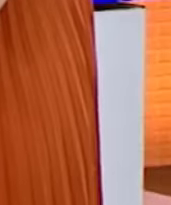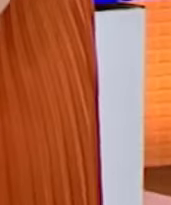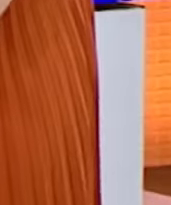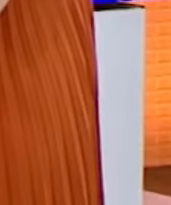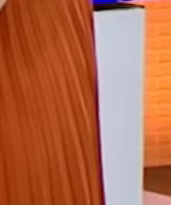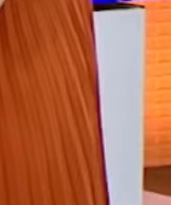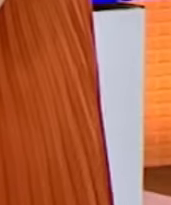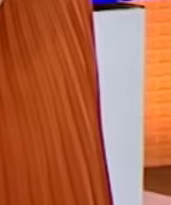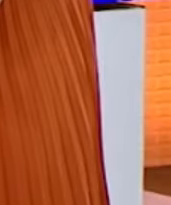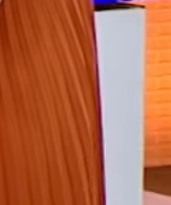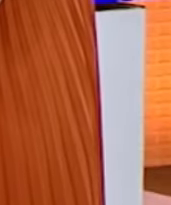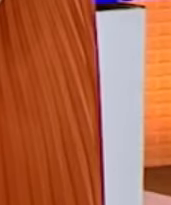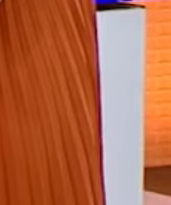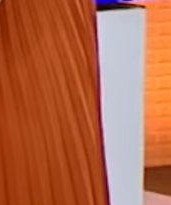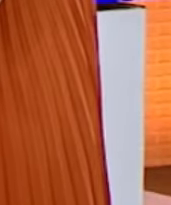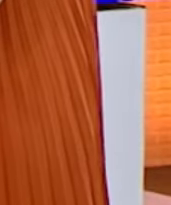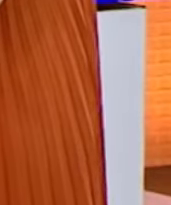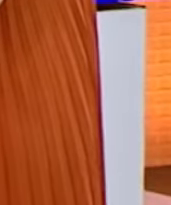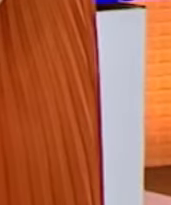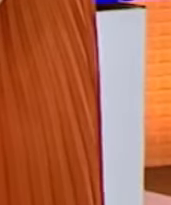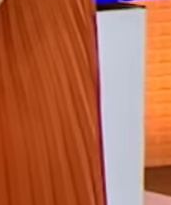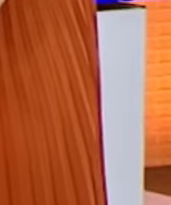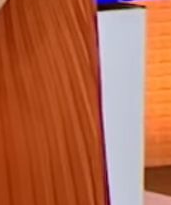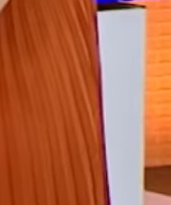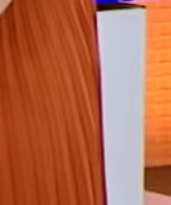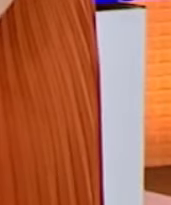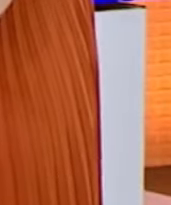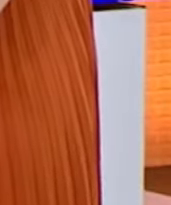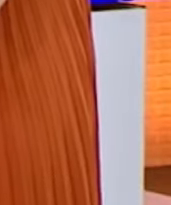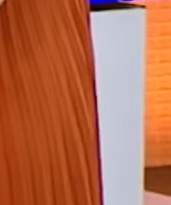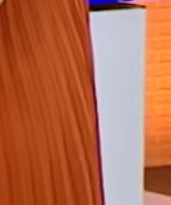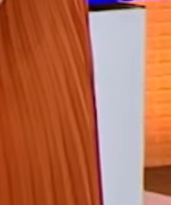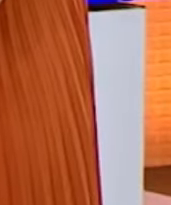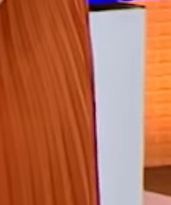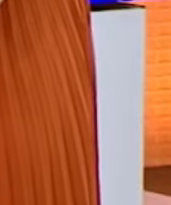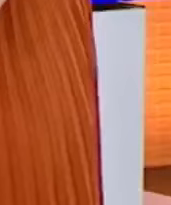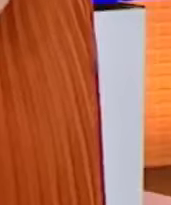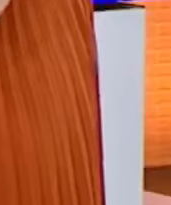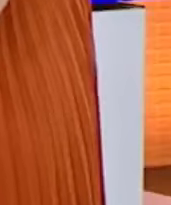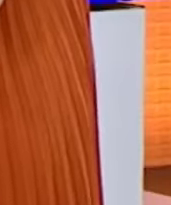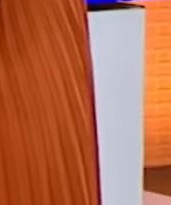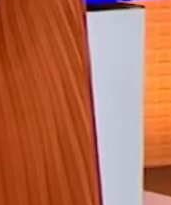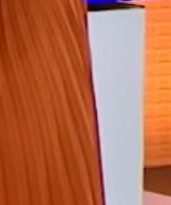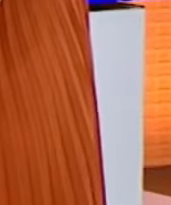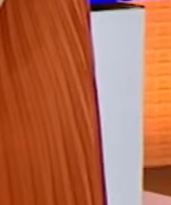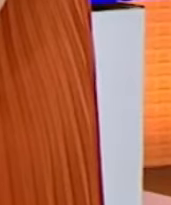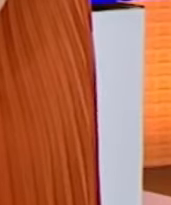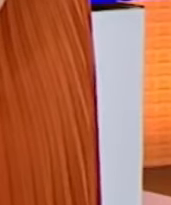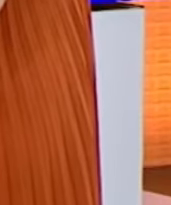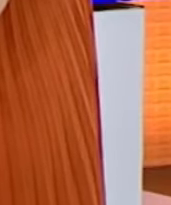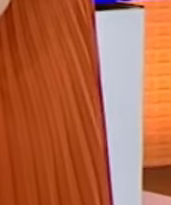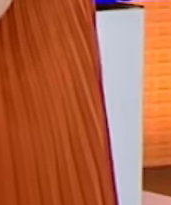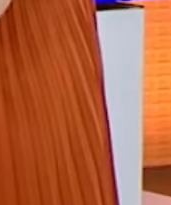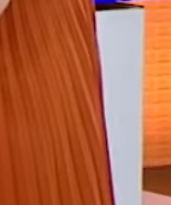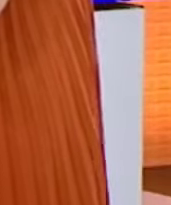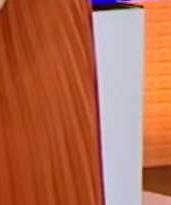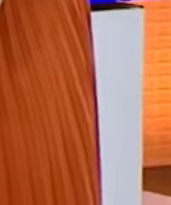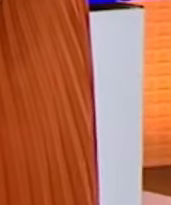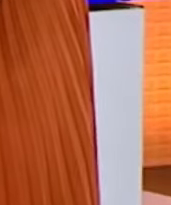Mga kapuso, para una ka sa mga balita, mag-subscribe sa GMA Integrated News sa YouTube. Sa mga kapuso abroad, subaybayan niyo po